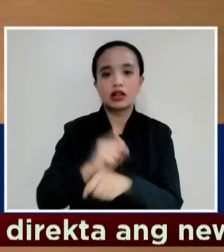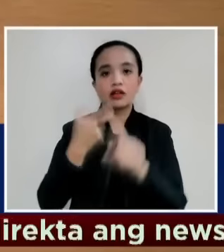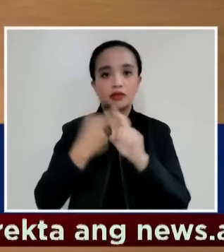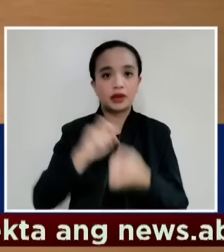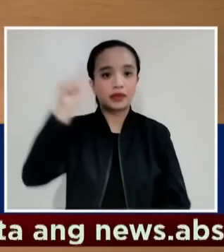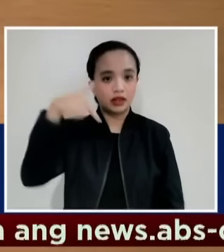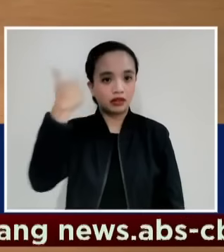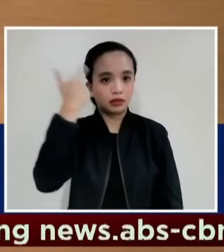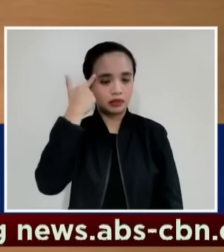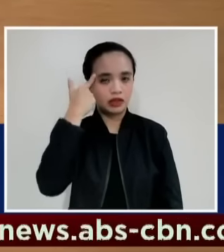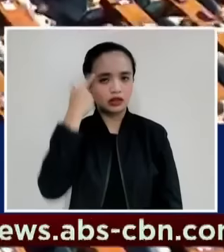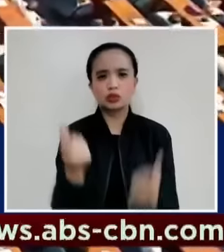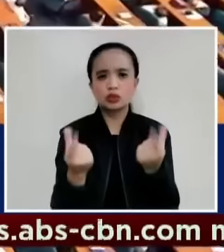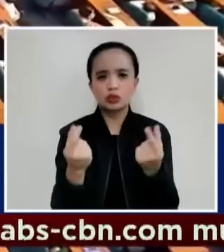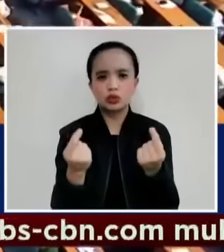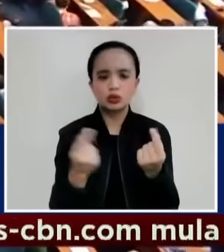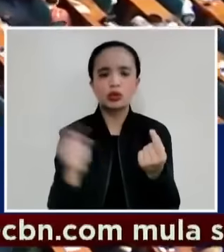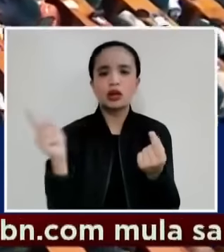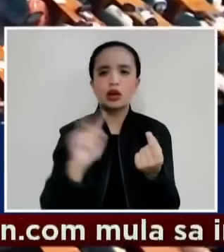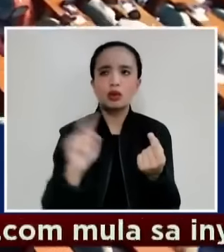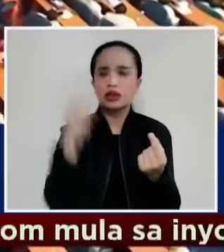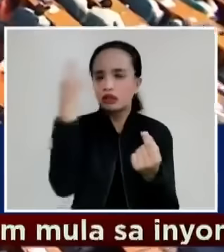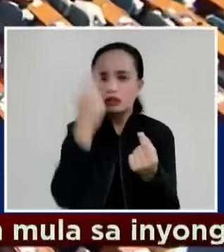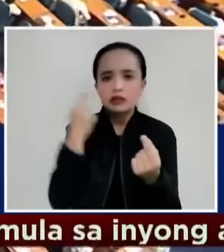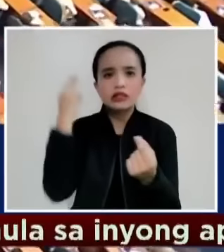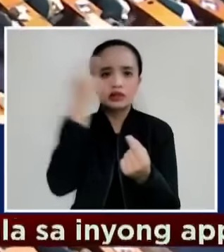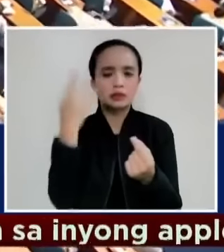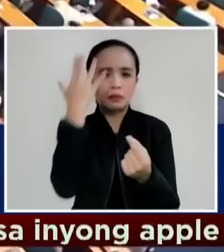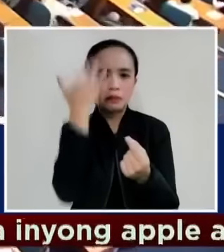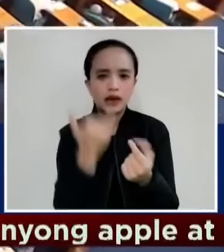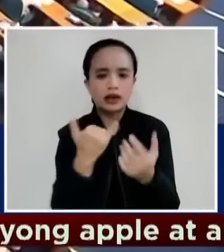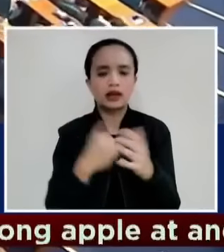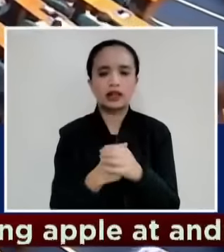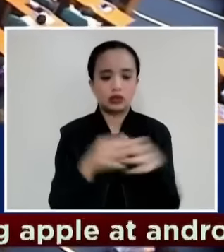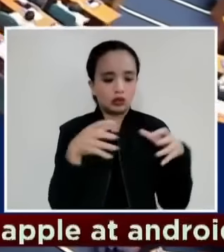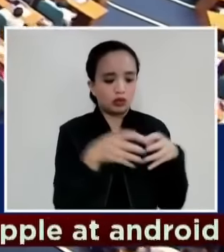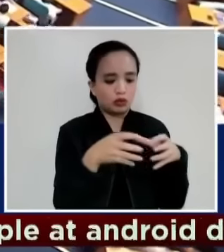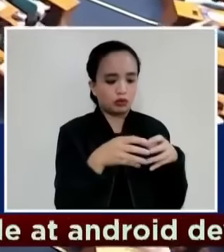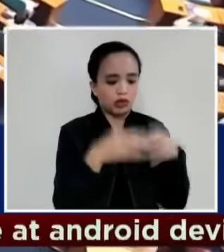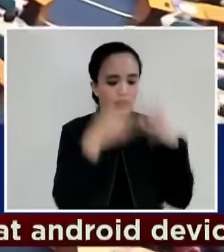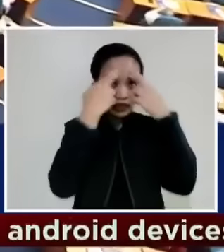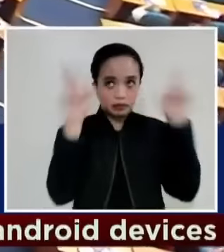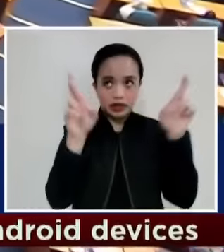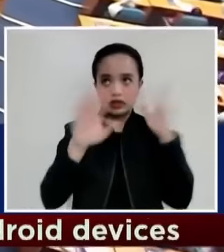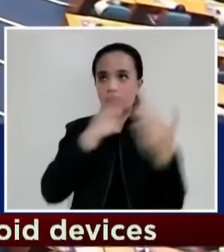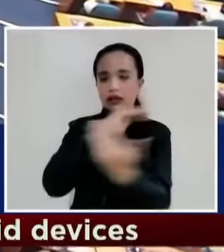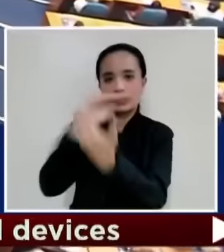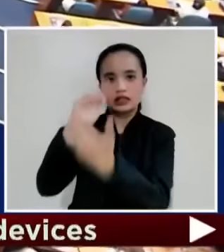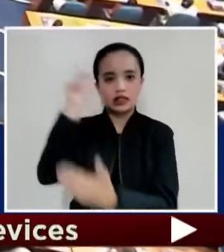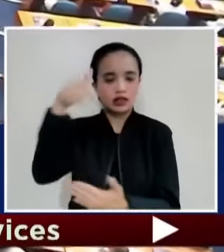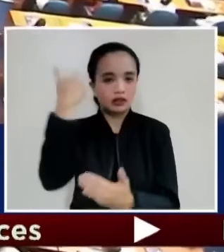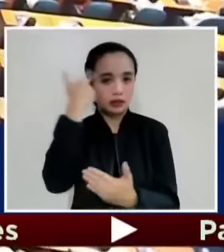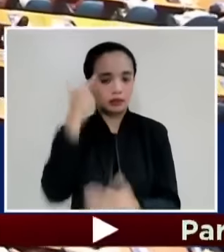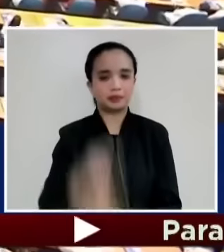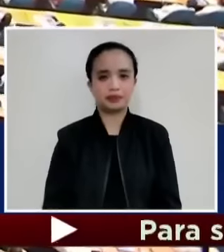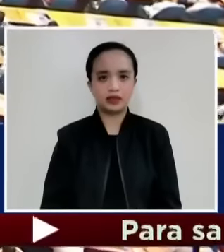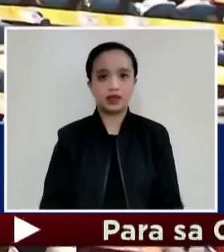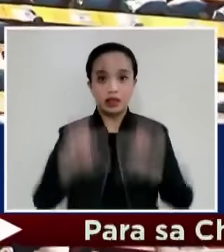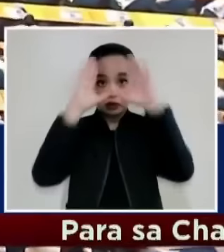para tugunan ang punot dulo o yung dahilan ng mga paglaban ng mga grupong ito laban sa pamahalaan. Inanunsyo din ng Pangulo ang